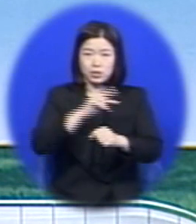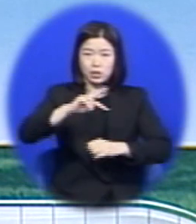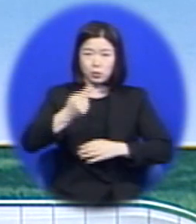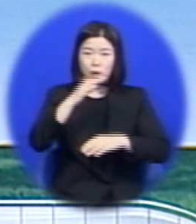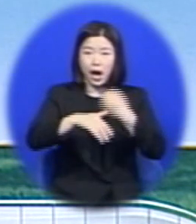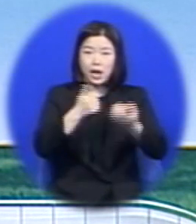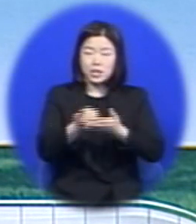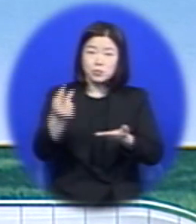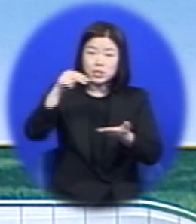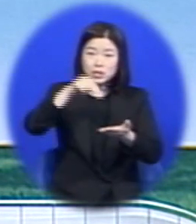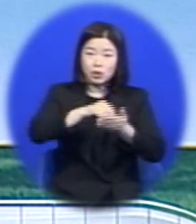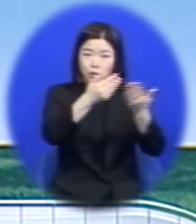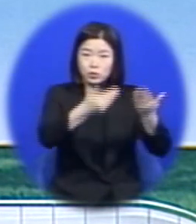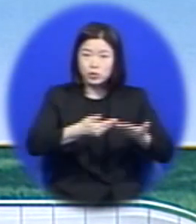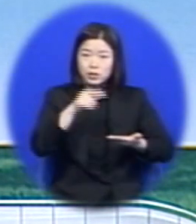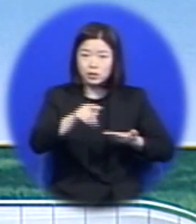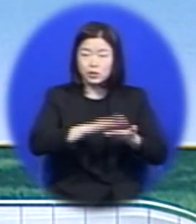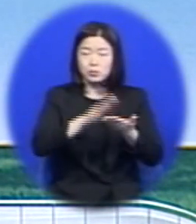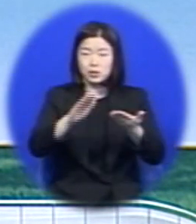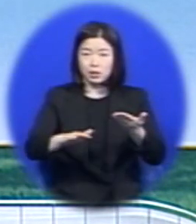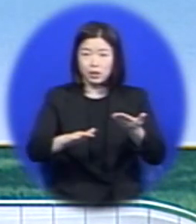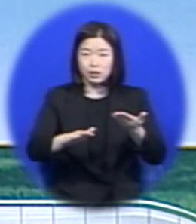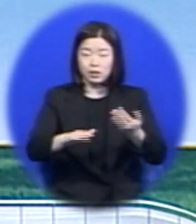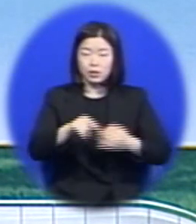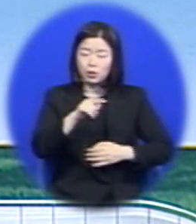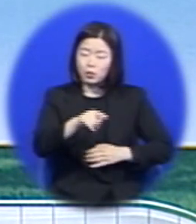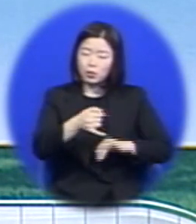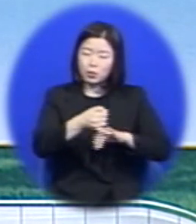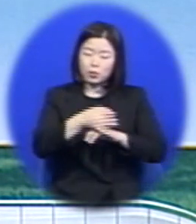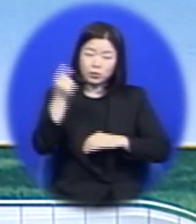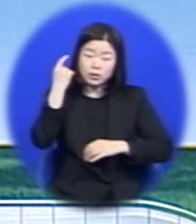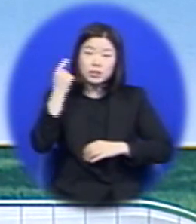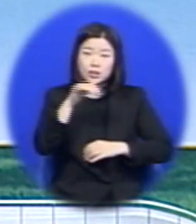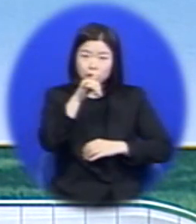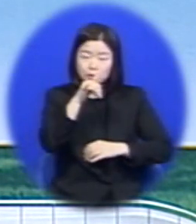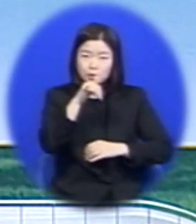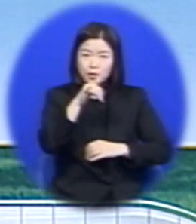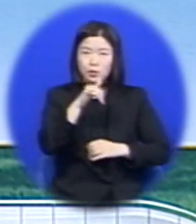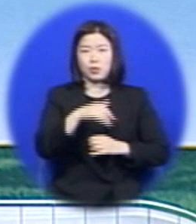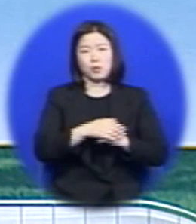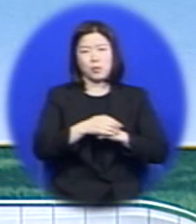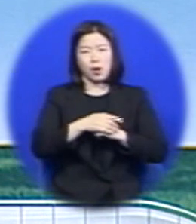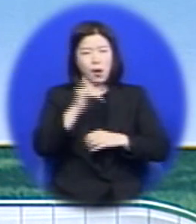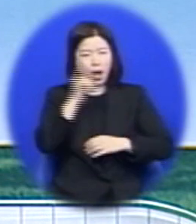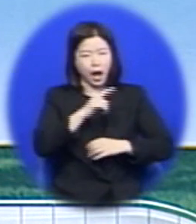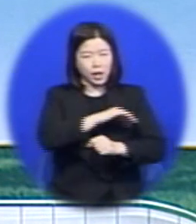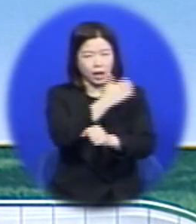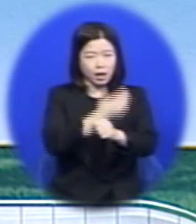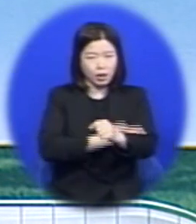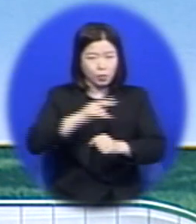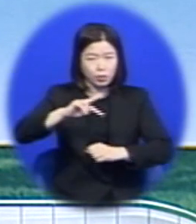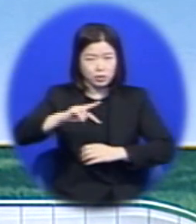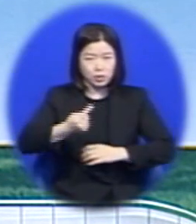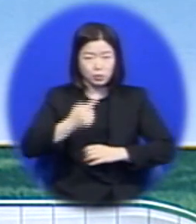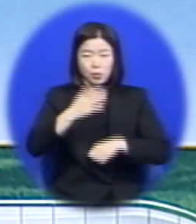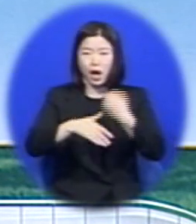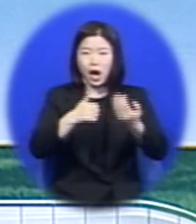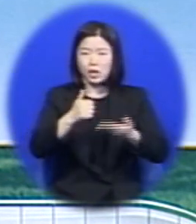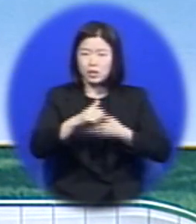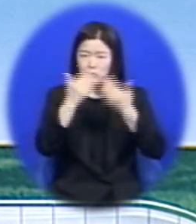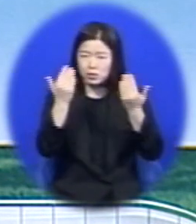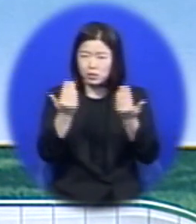것입니다. 그렇게 들리잖아요. 독재 권력, 악한 권세도 다 하나님이 세우셨단